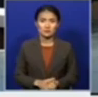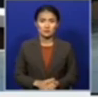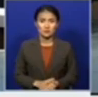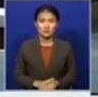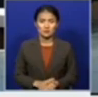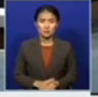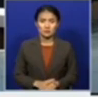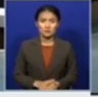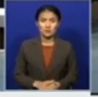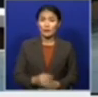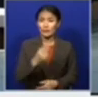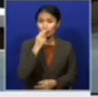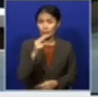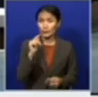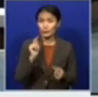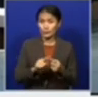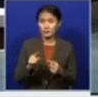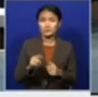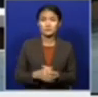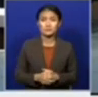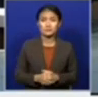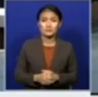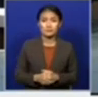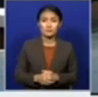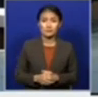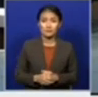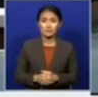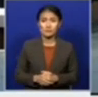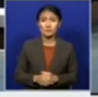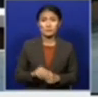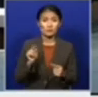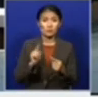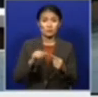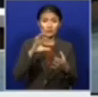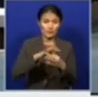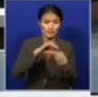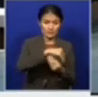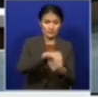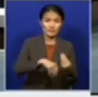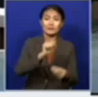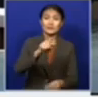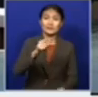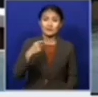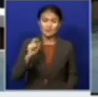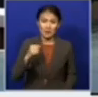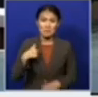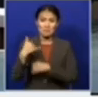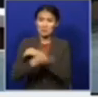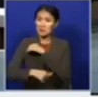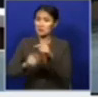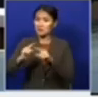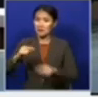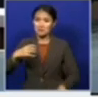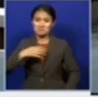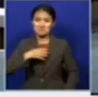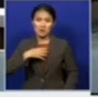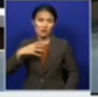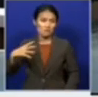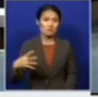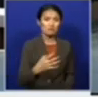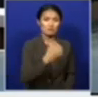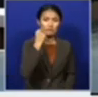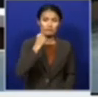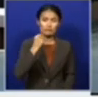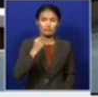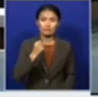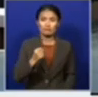จะเป็นส่วนที่ได้รับผลกระทบอย่างรุนแรงจากการเข้าร่วมความตกลง CPTPP ของไทยหากท่านประธ